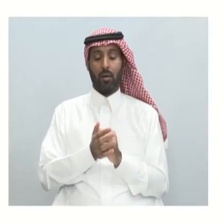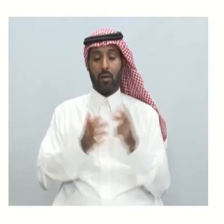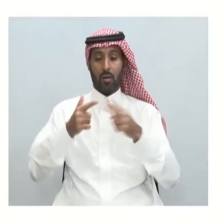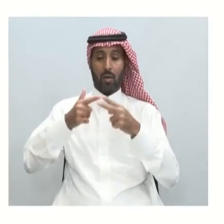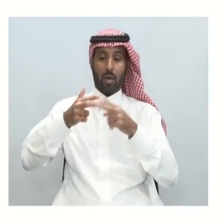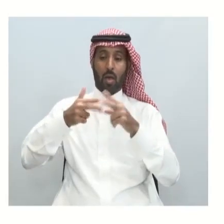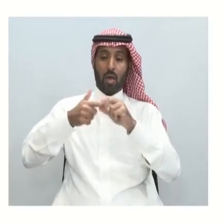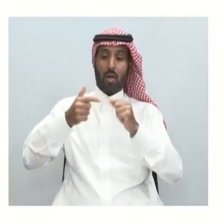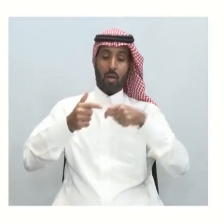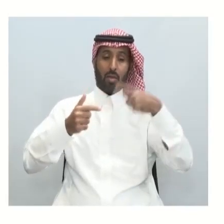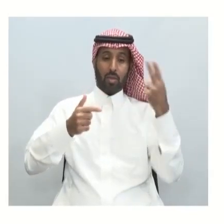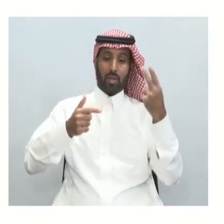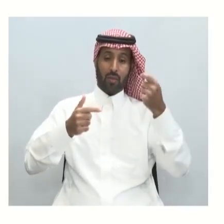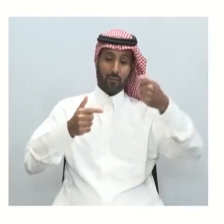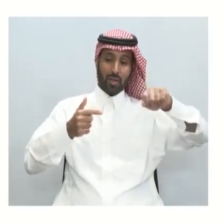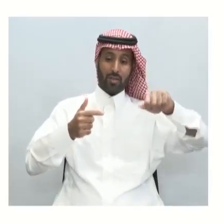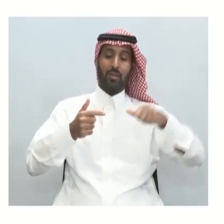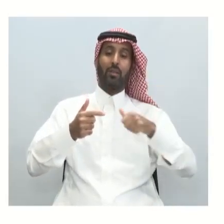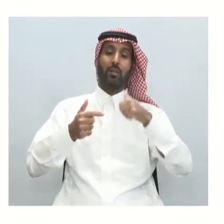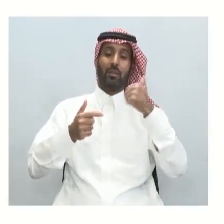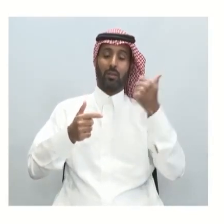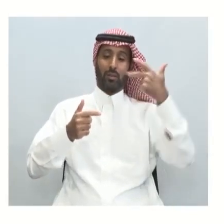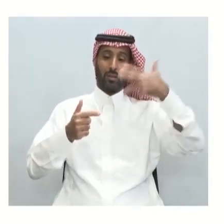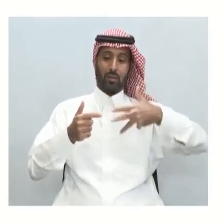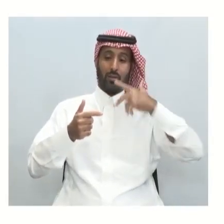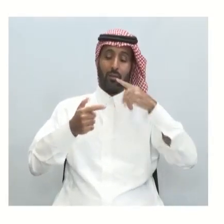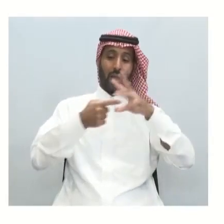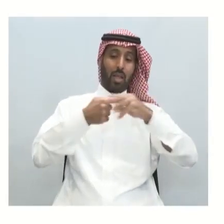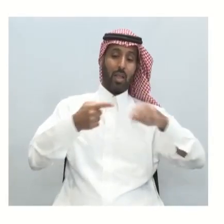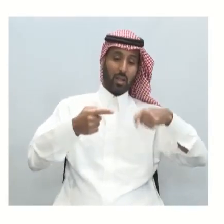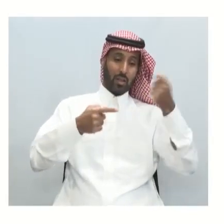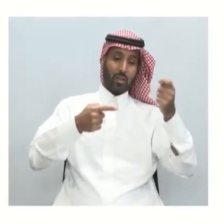البروم 2.96 ناقص